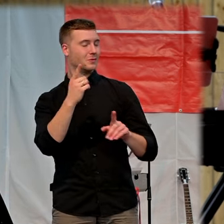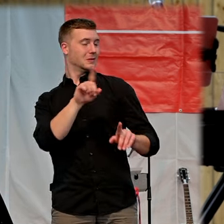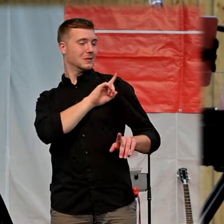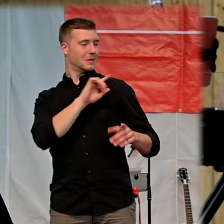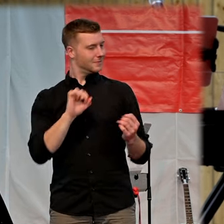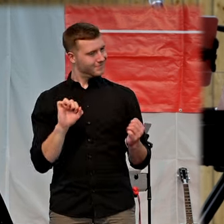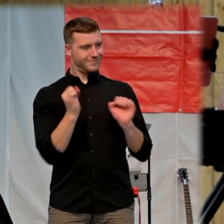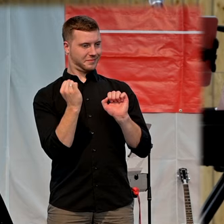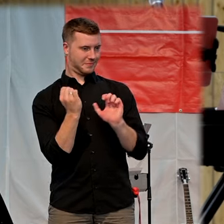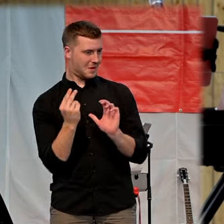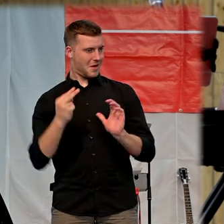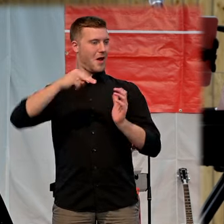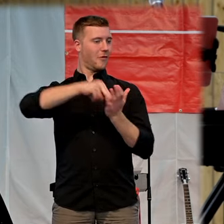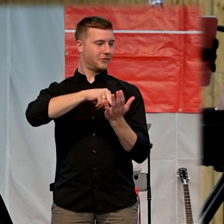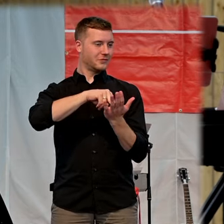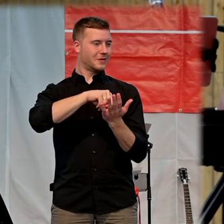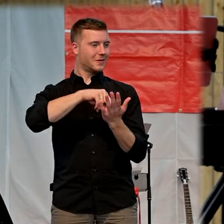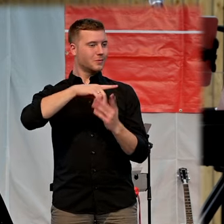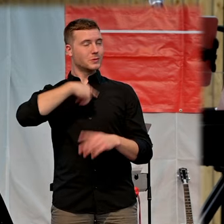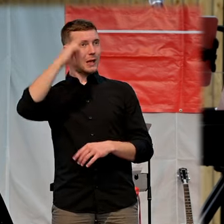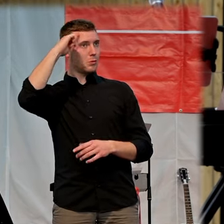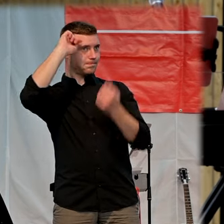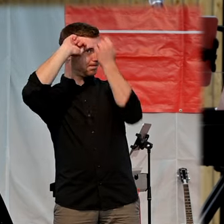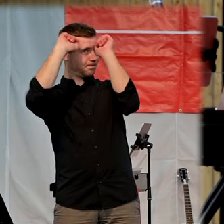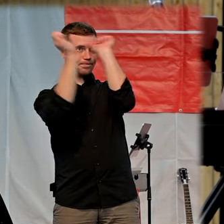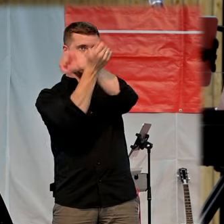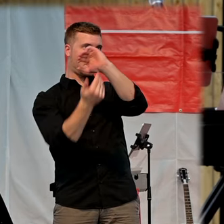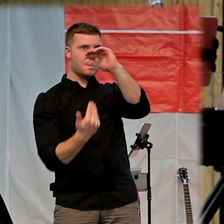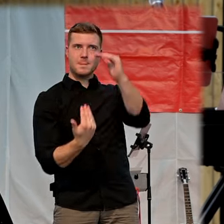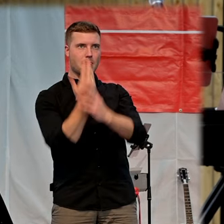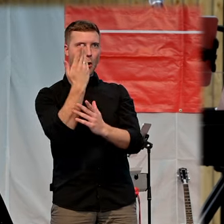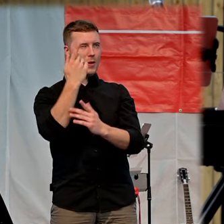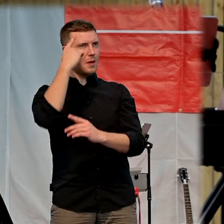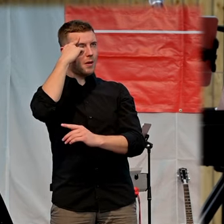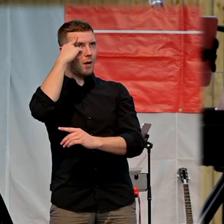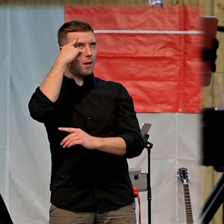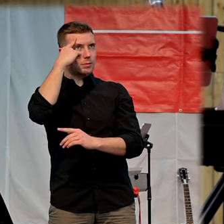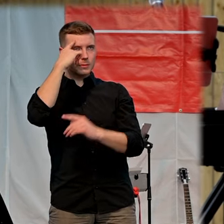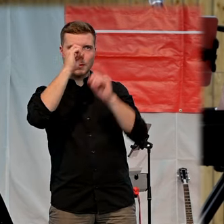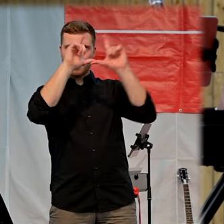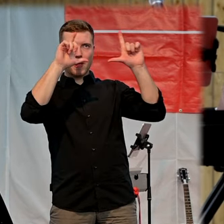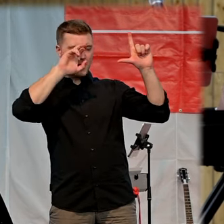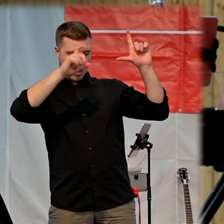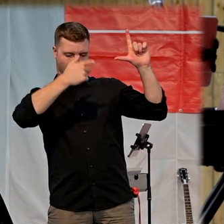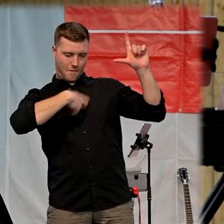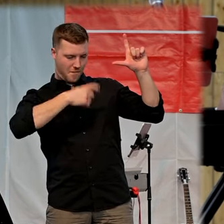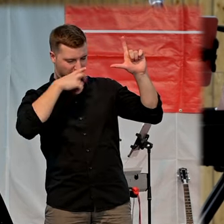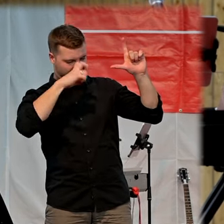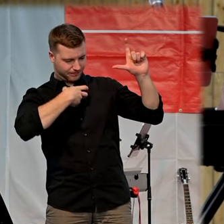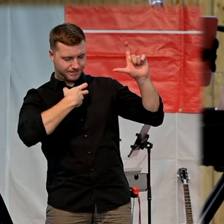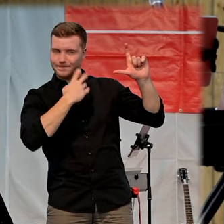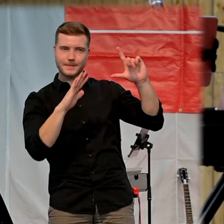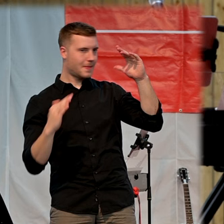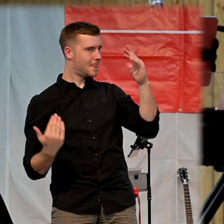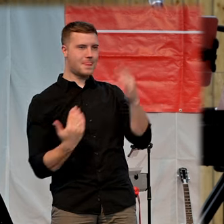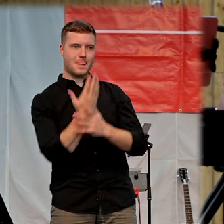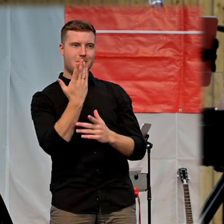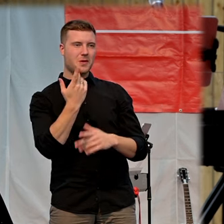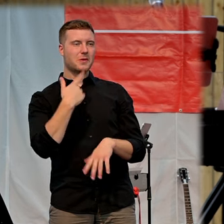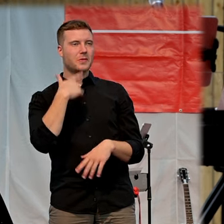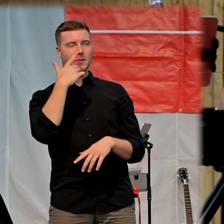raus, mach ein Umdenken, eine wirkliche Buße. Gib dich nicht